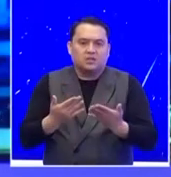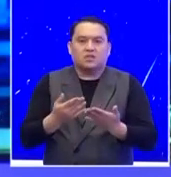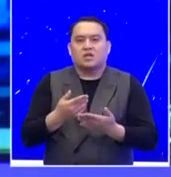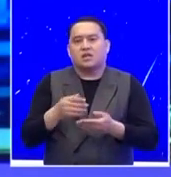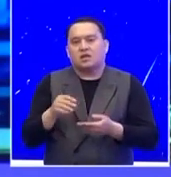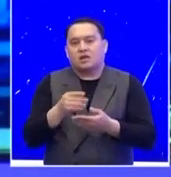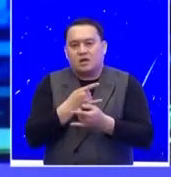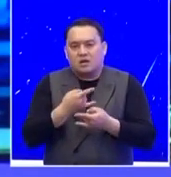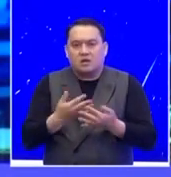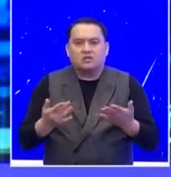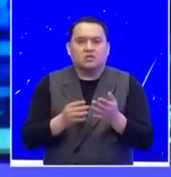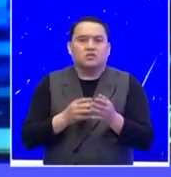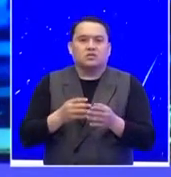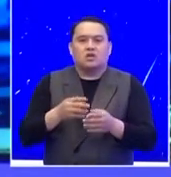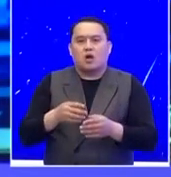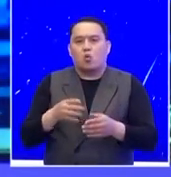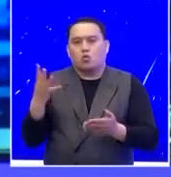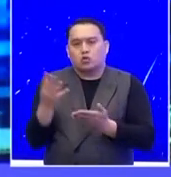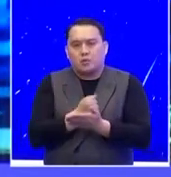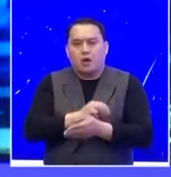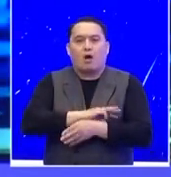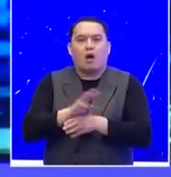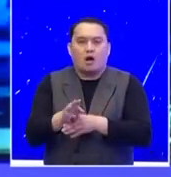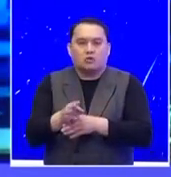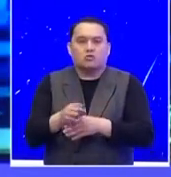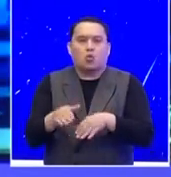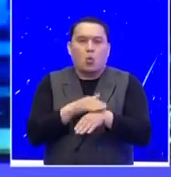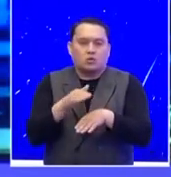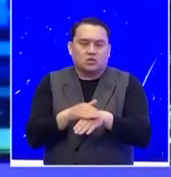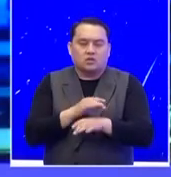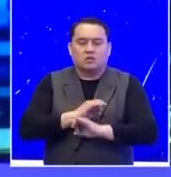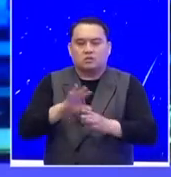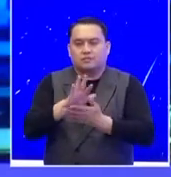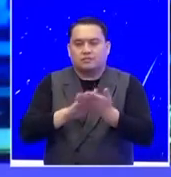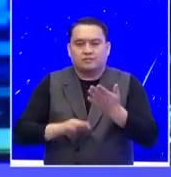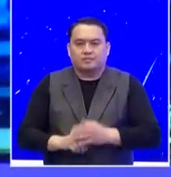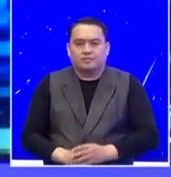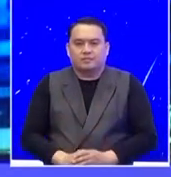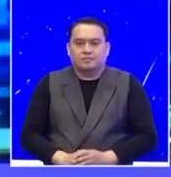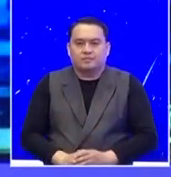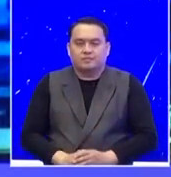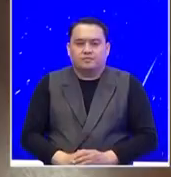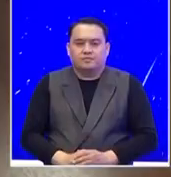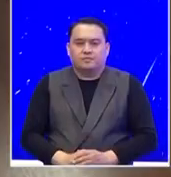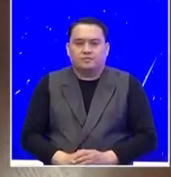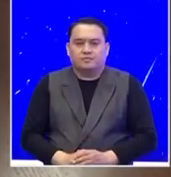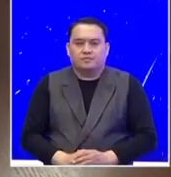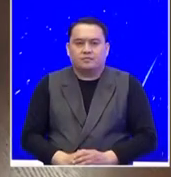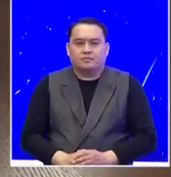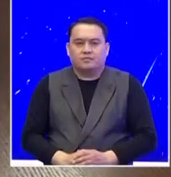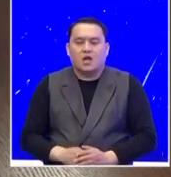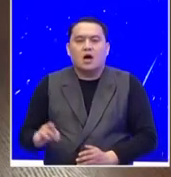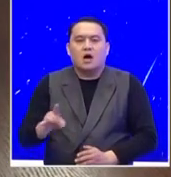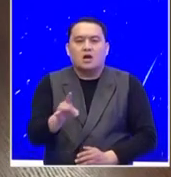и гигиены. Сколько всего семей успели охватить меценаты и добровольцы, выясняла наша съемочная группа. Районный